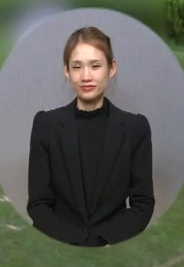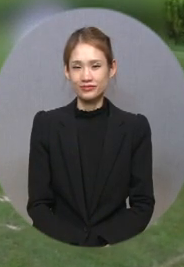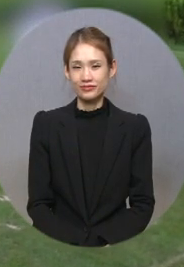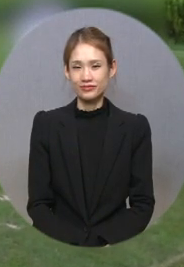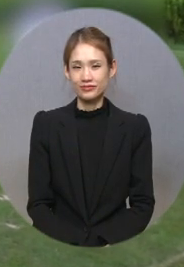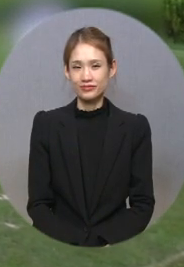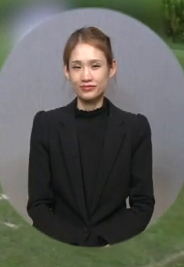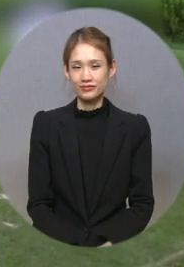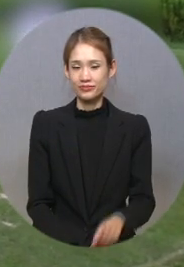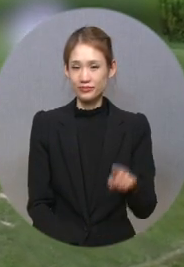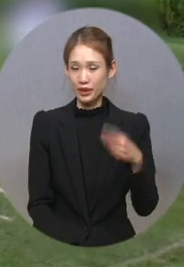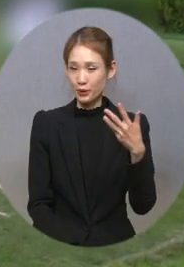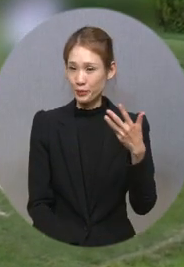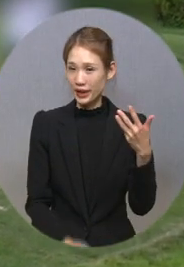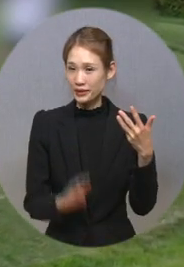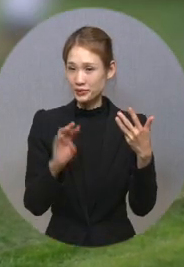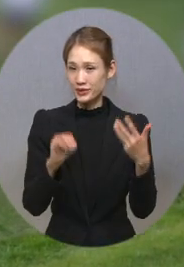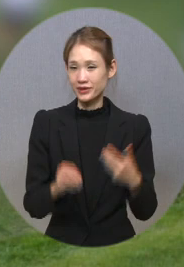180.